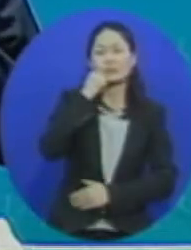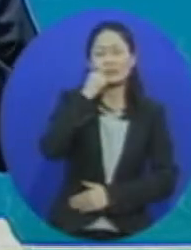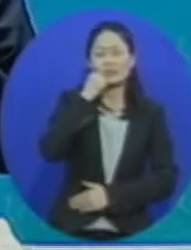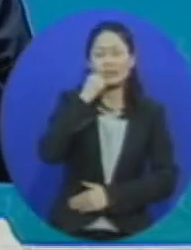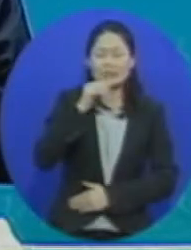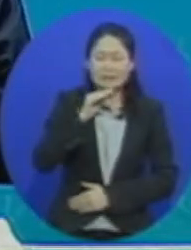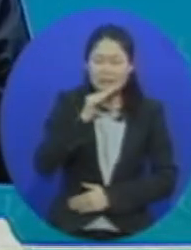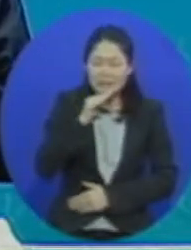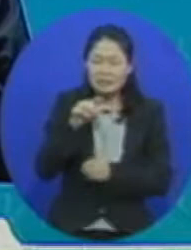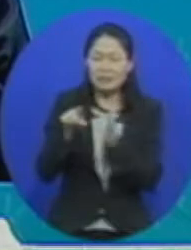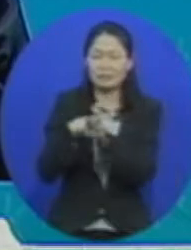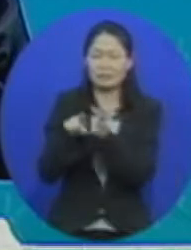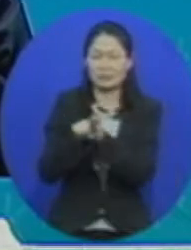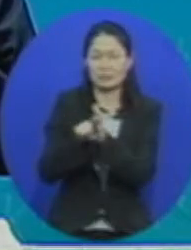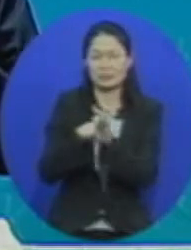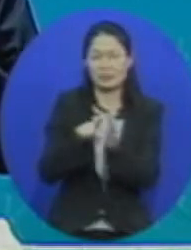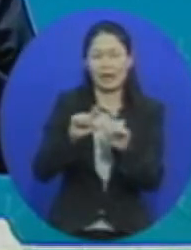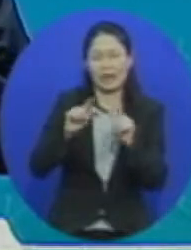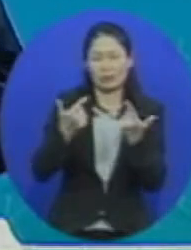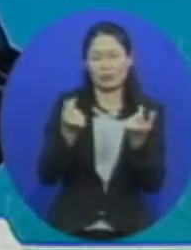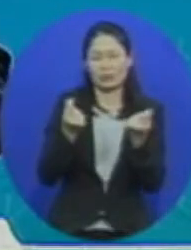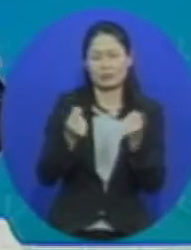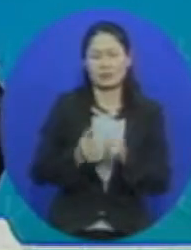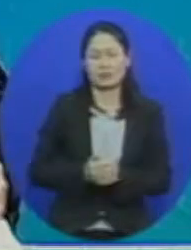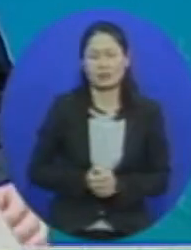실제로는 믿지 않고 있는 것입니다